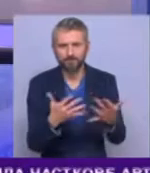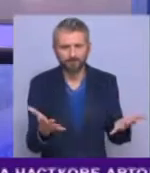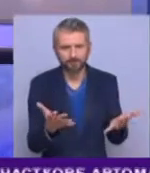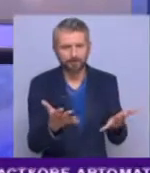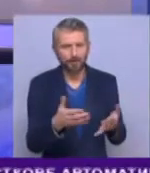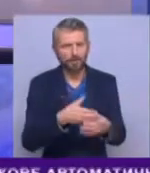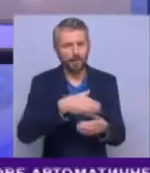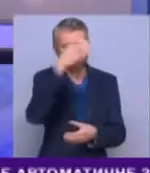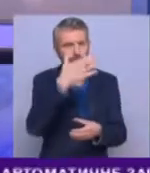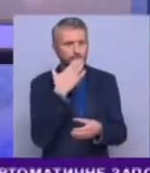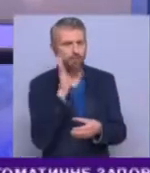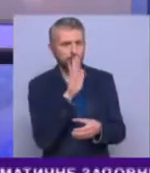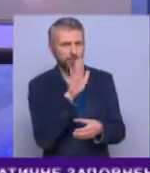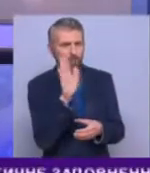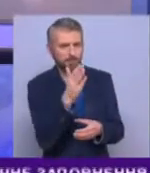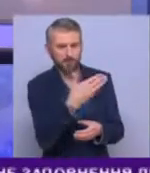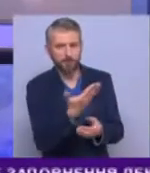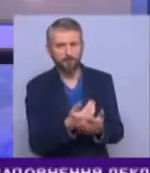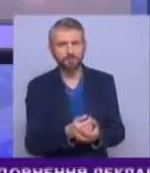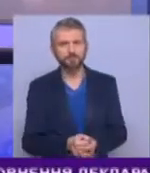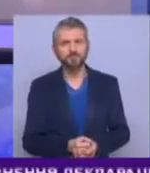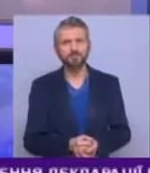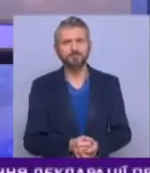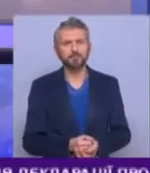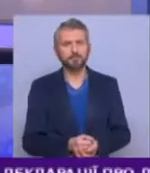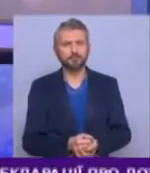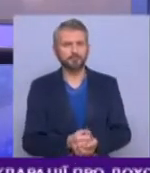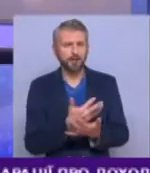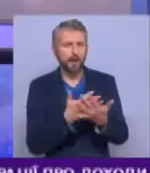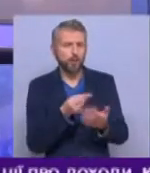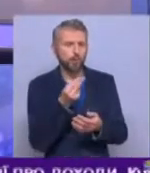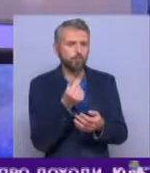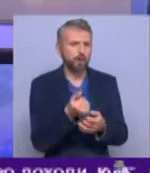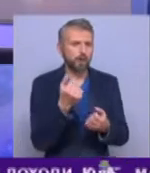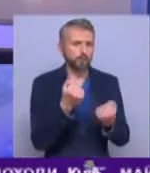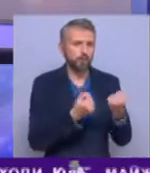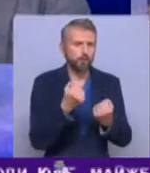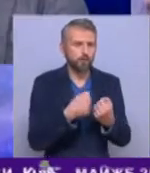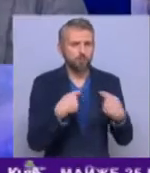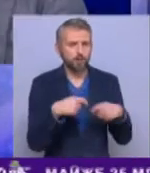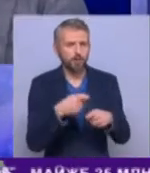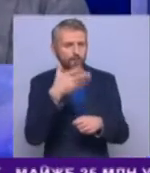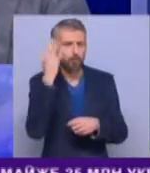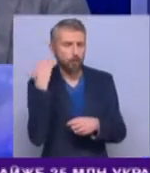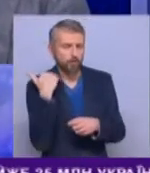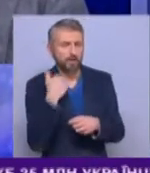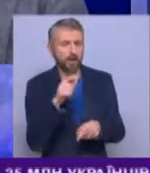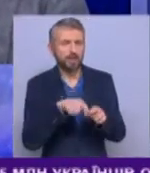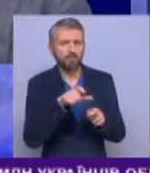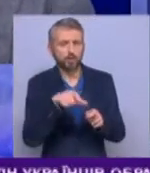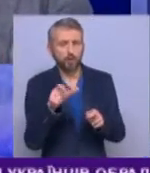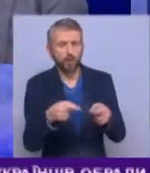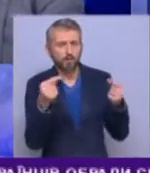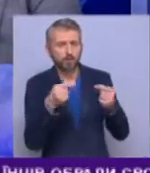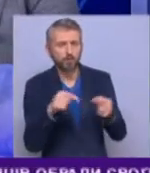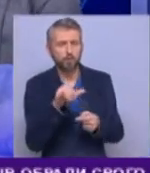на стовбах і все наклейка інше. Там. Наклейка там. Куплю ваш автомобіль. Куплю там. Автомобіль, ага. Продам волосся і все інше. Тобто інспектора визначають, в